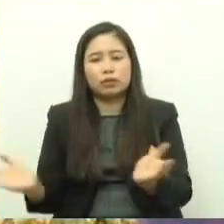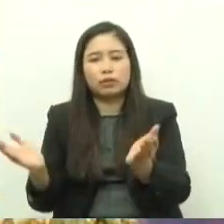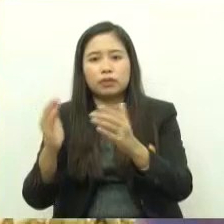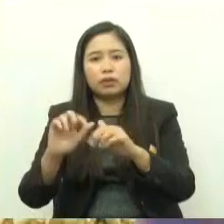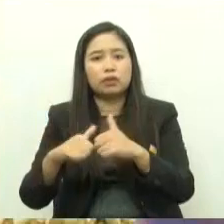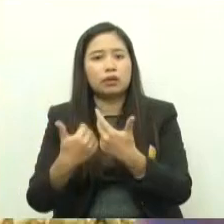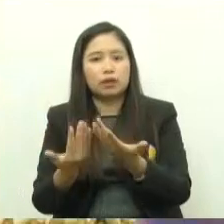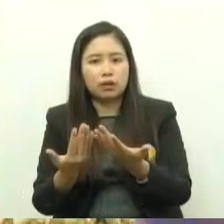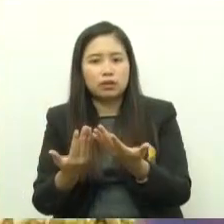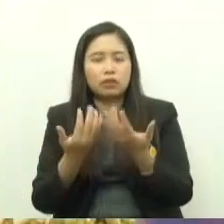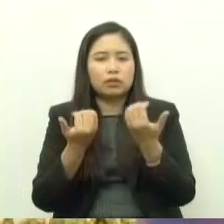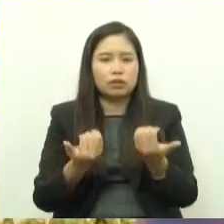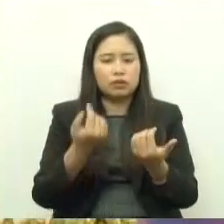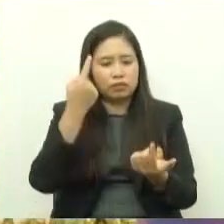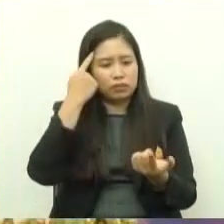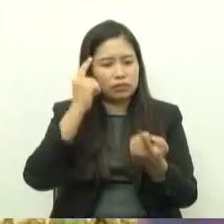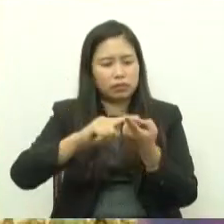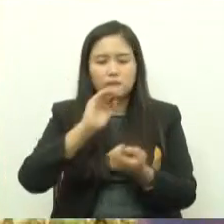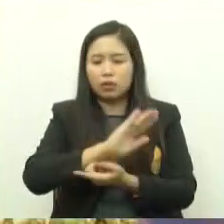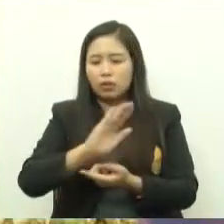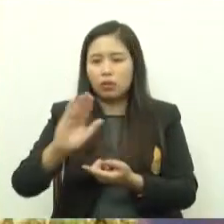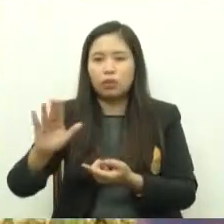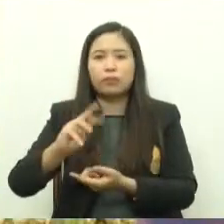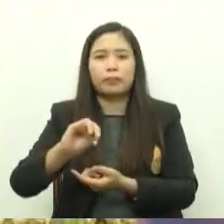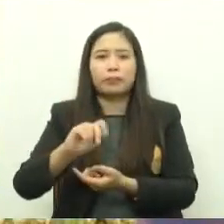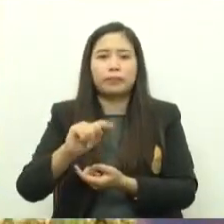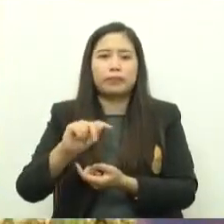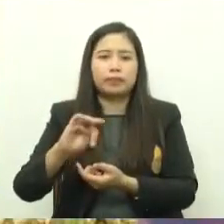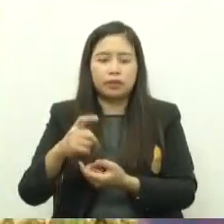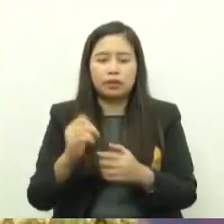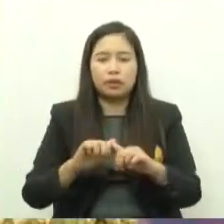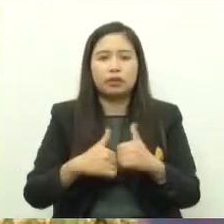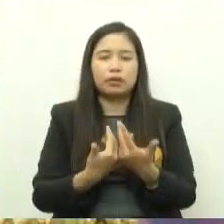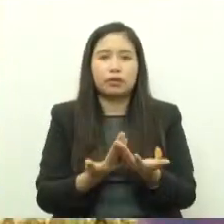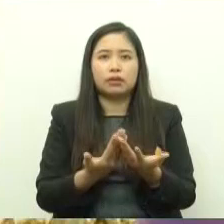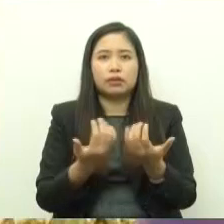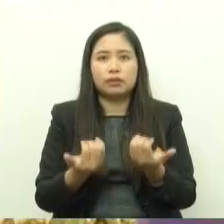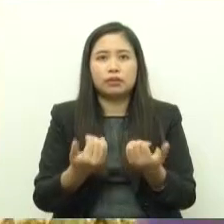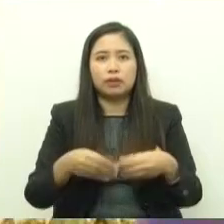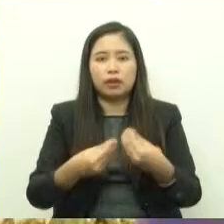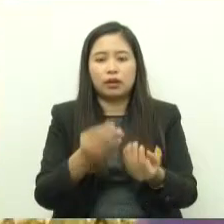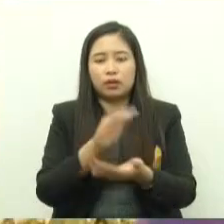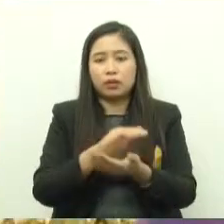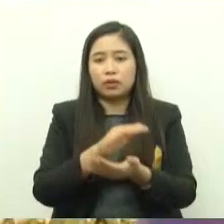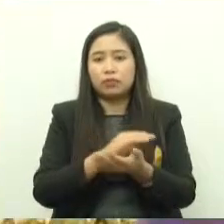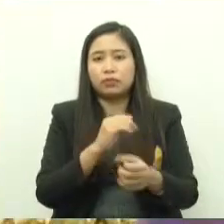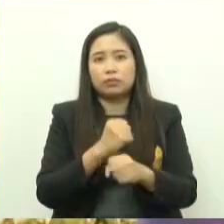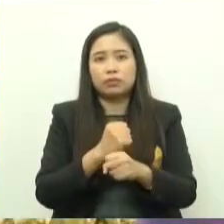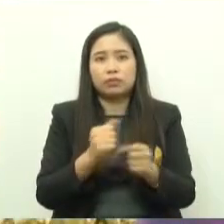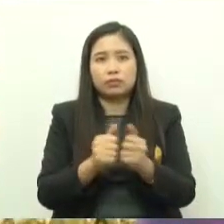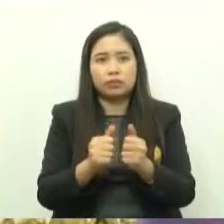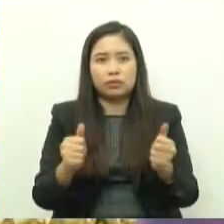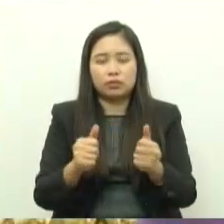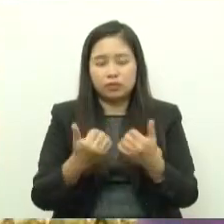ความภาคภูมิใจที่เกิดเห็นเป็นรูปธรรมที่ไหนอย่างไรเพื่อแลกเปลี่ยนเรียนรู้กับคุณครูและโรงเรียนอื่นๆทั่วประเทศก็ขอถือ